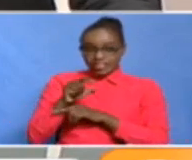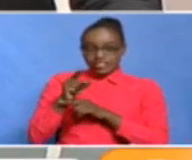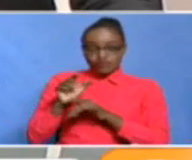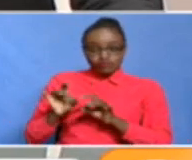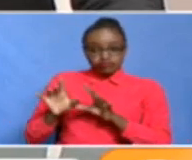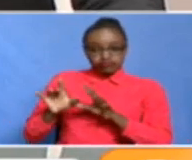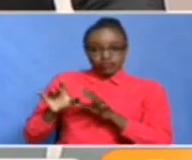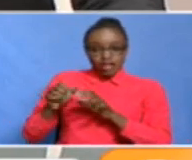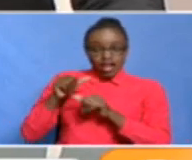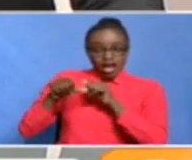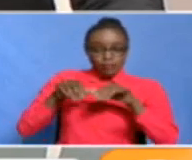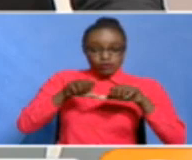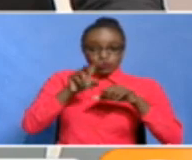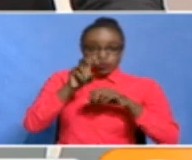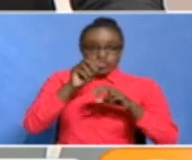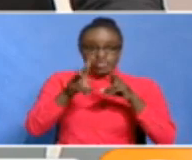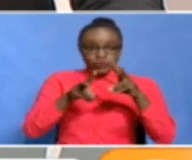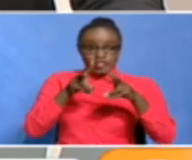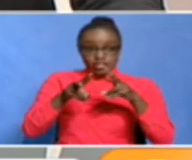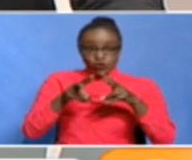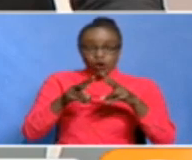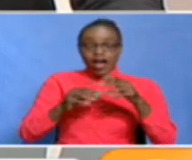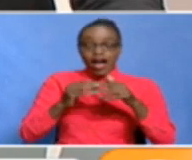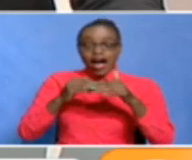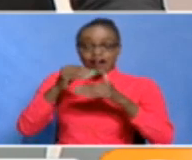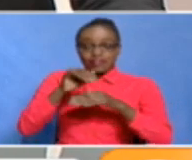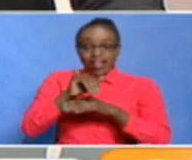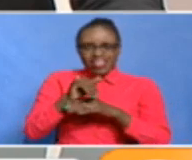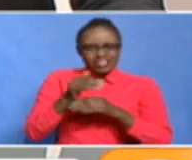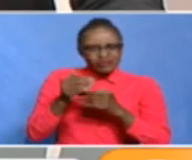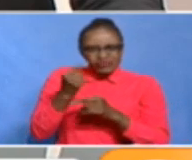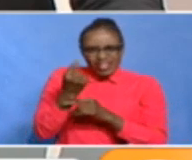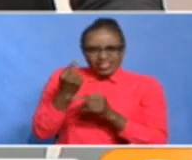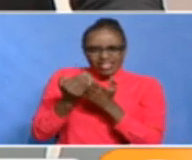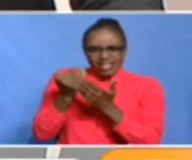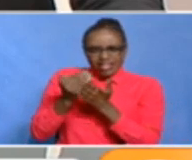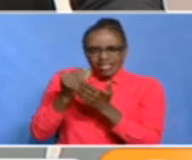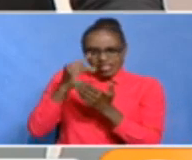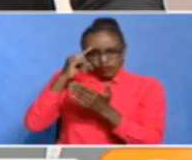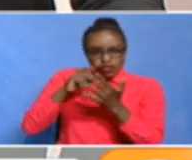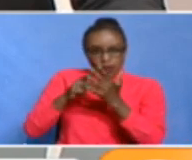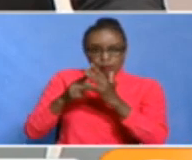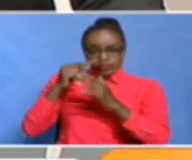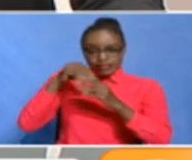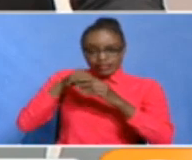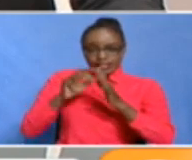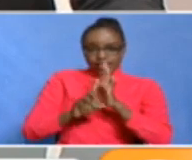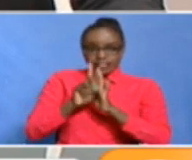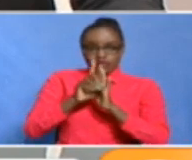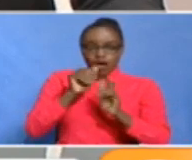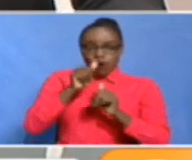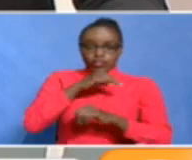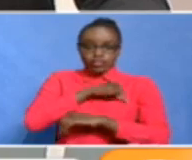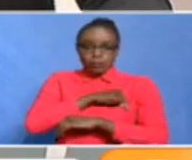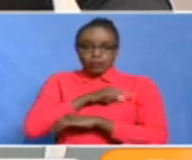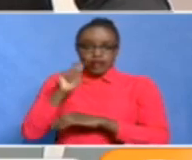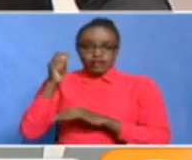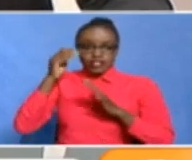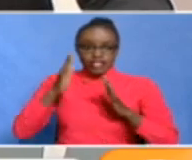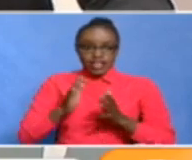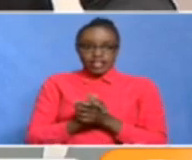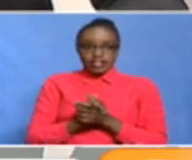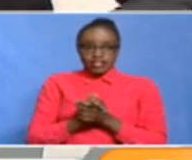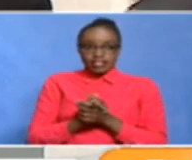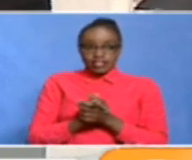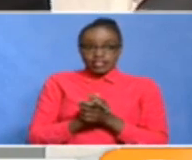siasa za urithi mwaka 2022 na badala yake kushughulikia utekelezaji wa miradi ya maendeleo itakayowafaidi Wakenya. Kenyatta